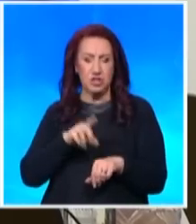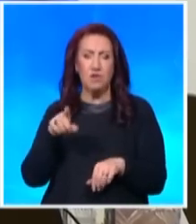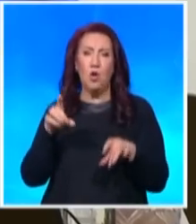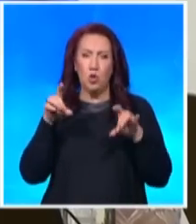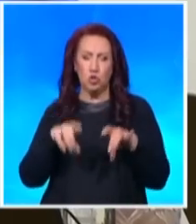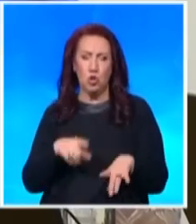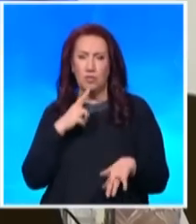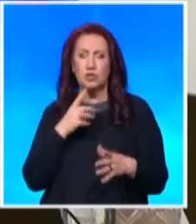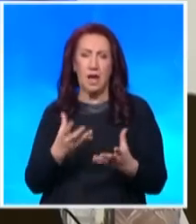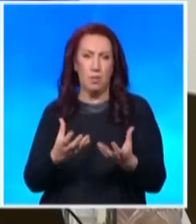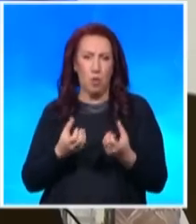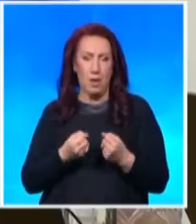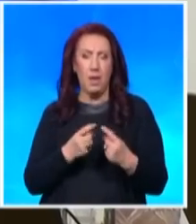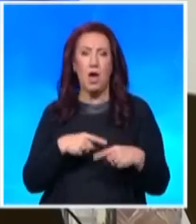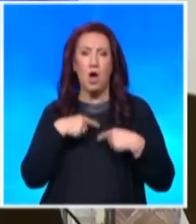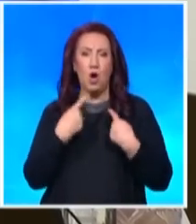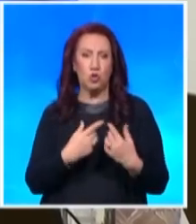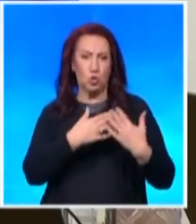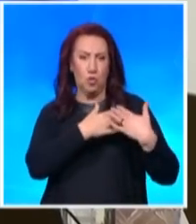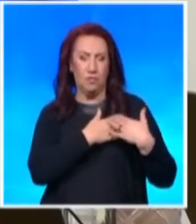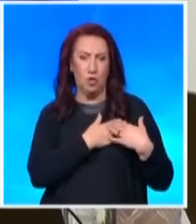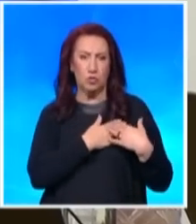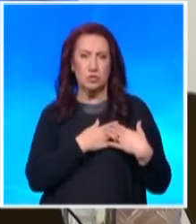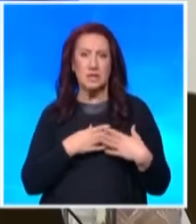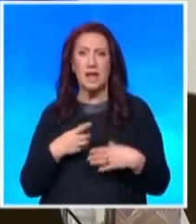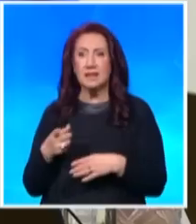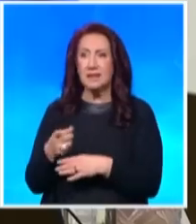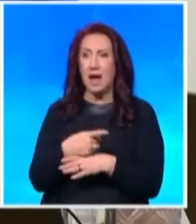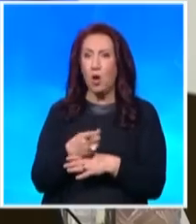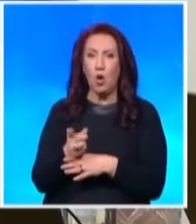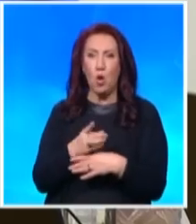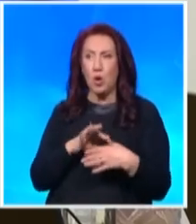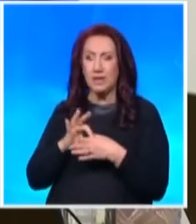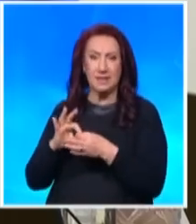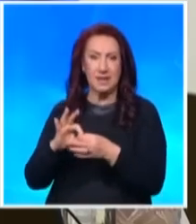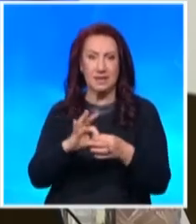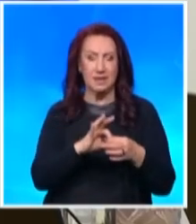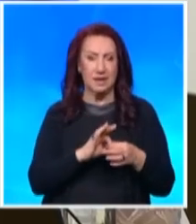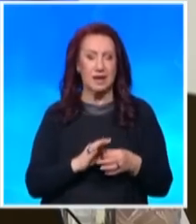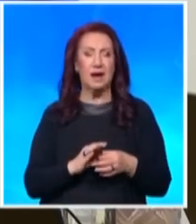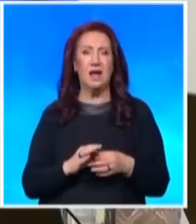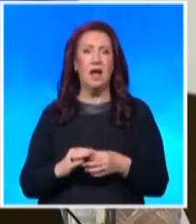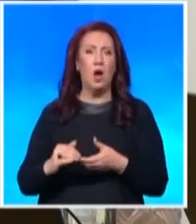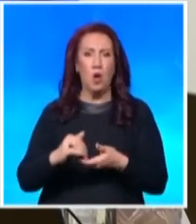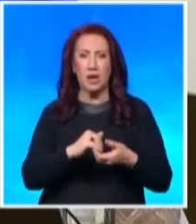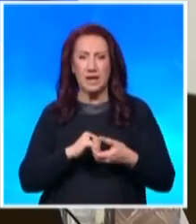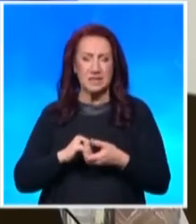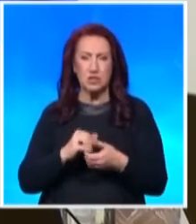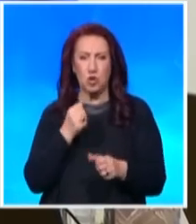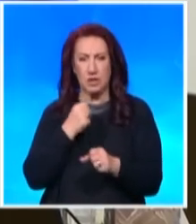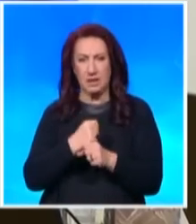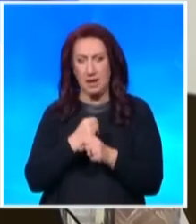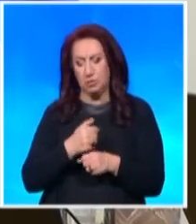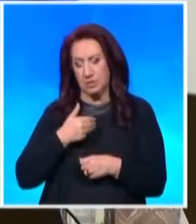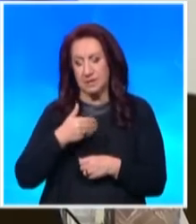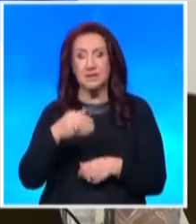с отговорността да координира организационно-техническата подготовка на изборите за Народно събрание на 2